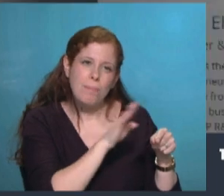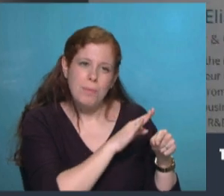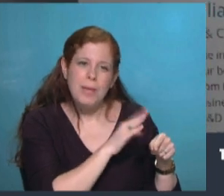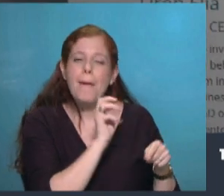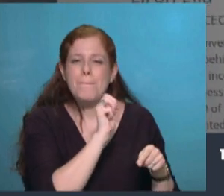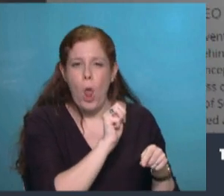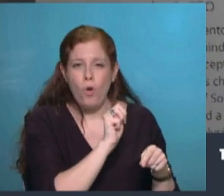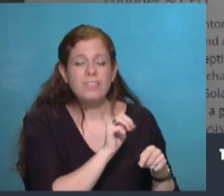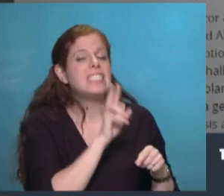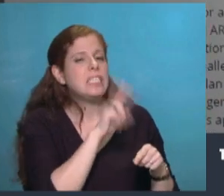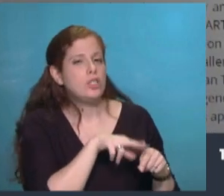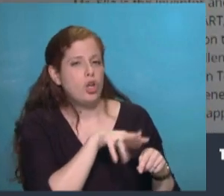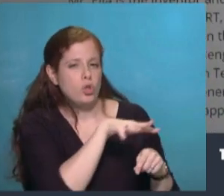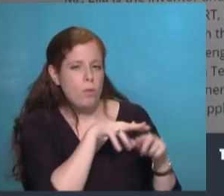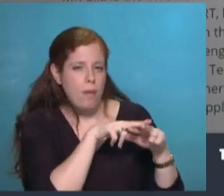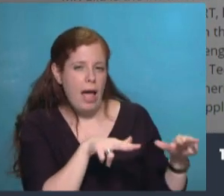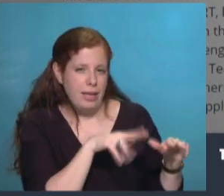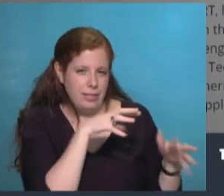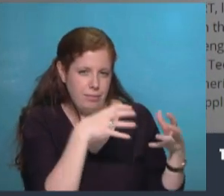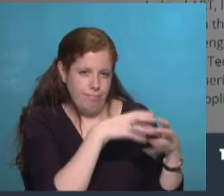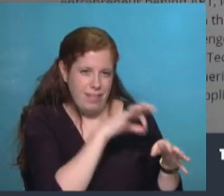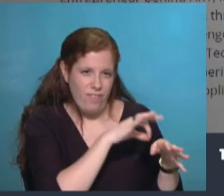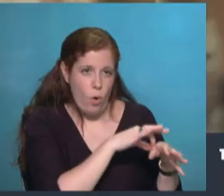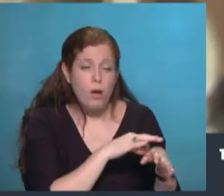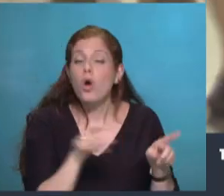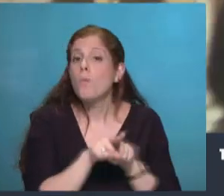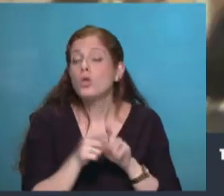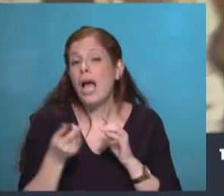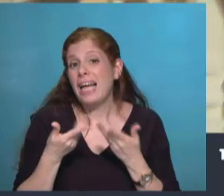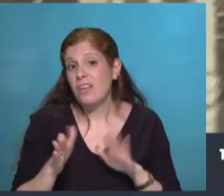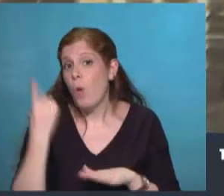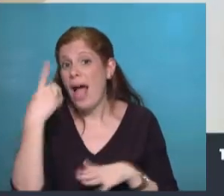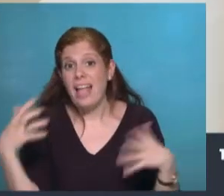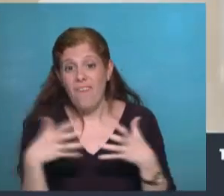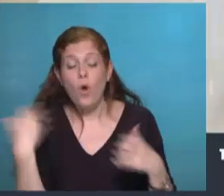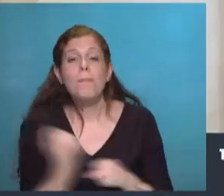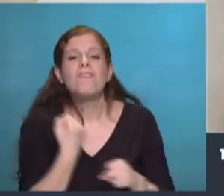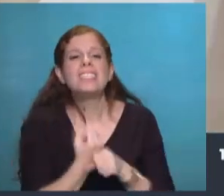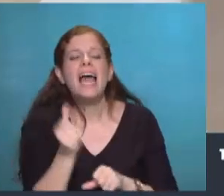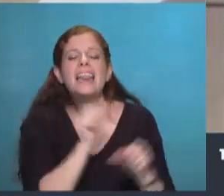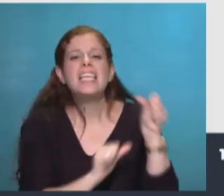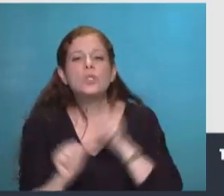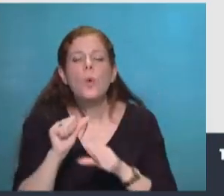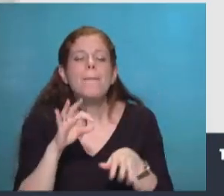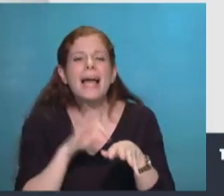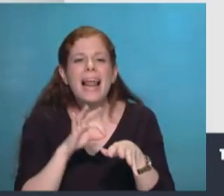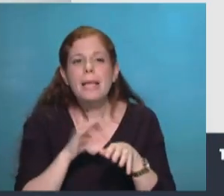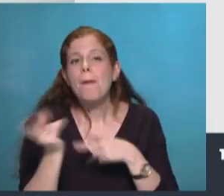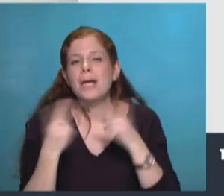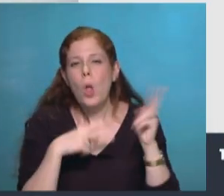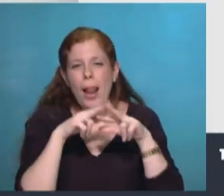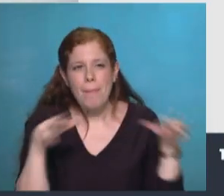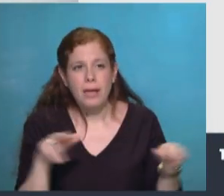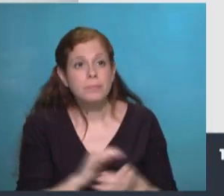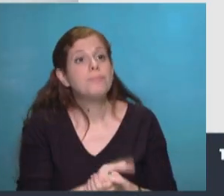בארץ. כפי שחשפנו בחדשות הערב בשבוע שעבר, אחת החברות מבצעת ניסויים קליניים בבתי חולים בארץ. יש ניסויים